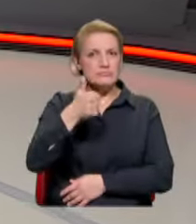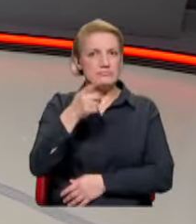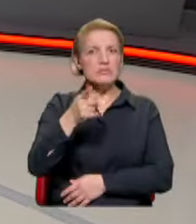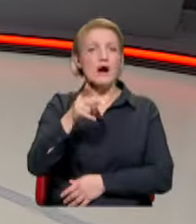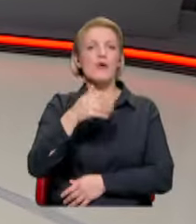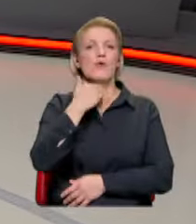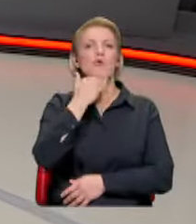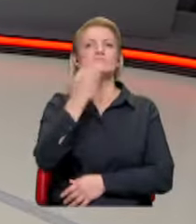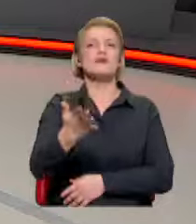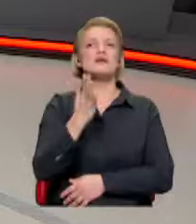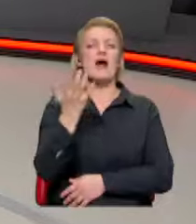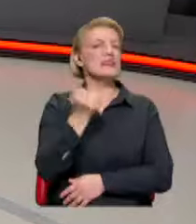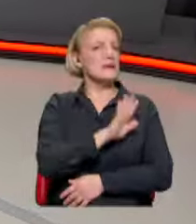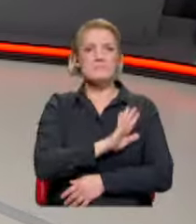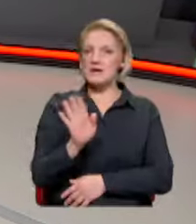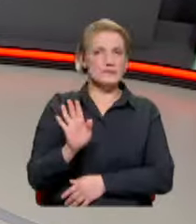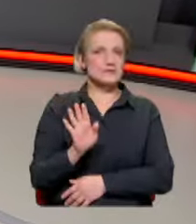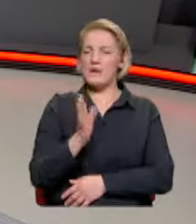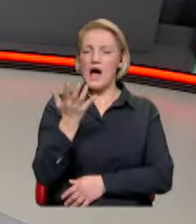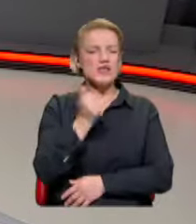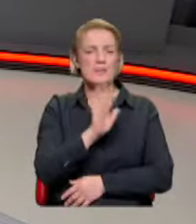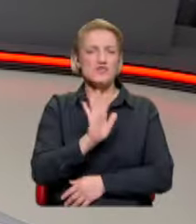Alınmaz alınamaz